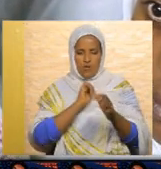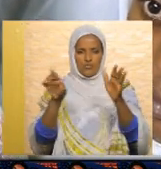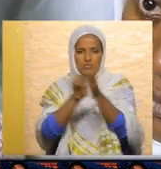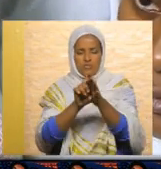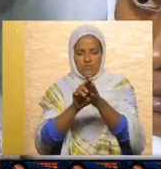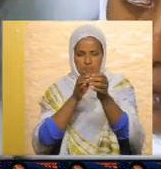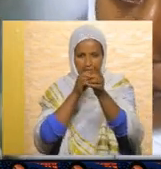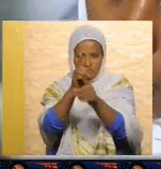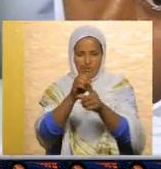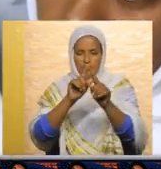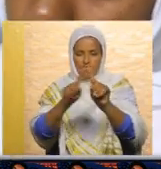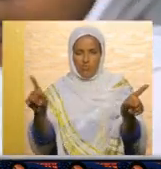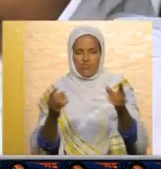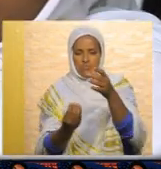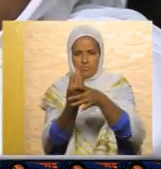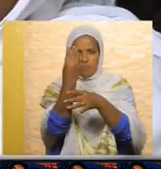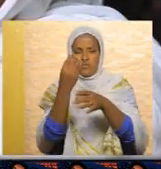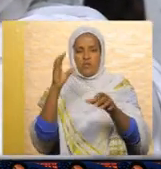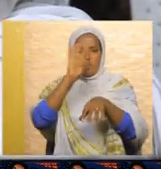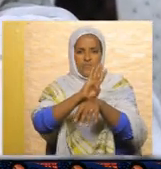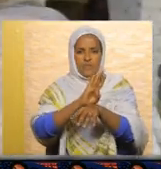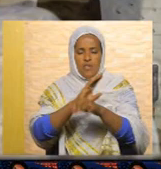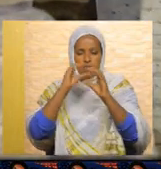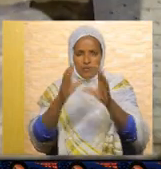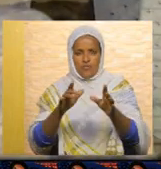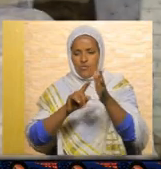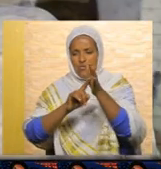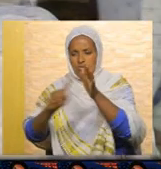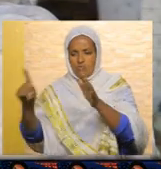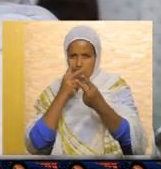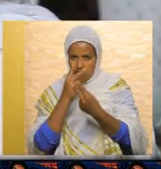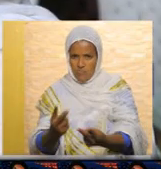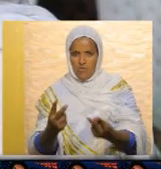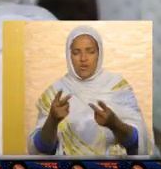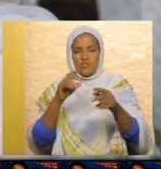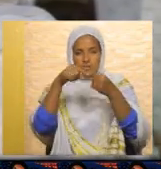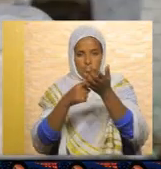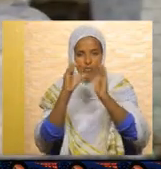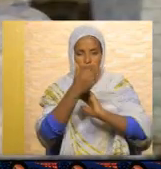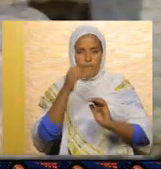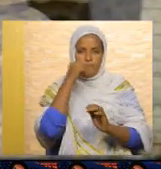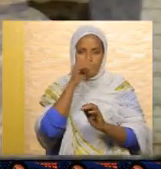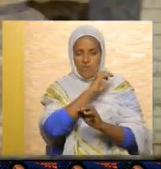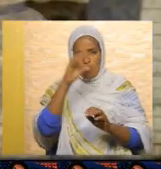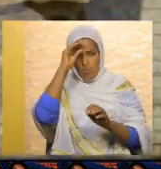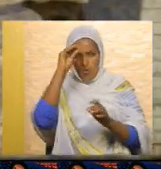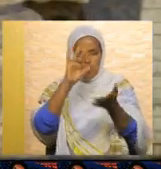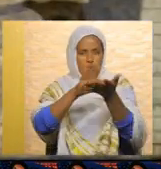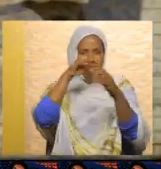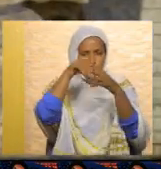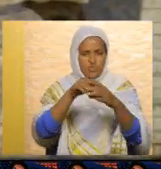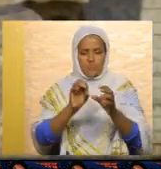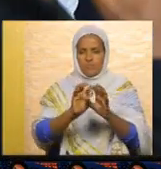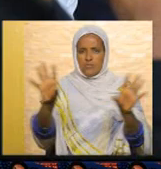ውስጥ የራሱን ህግ በማበጀት ልዩነቶችን ሲፈጥርና ከቤተ ክርስቲያኗ አስተምሮ ሲያፈነግጥ ይስተዋላል። ስለሆነም